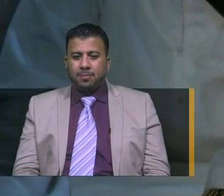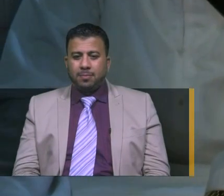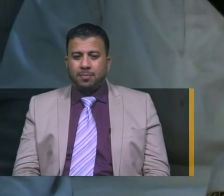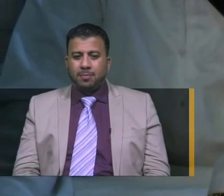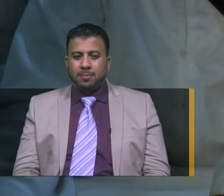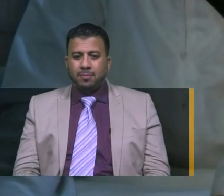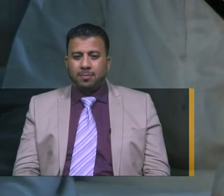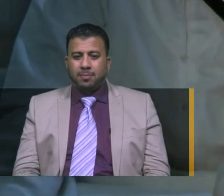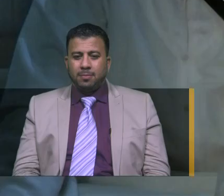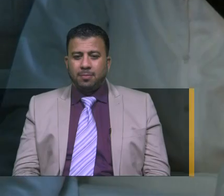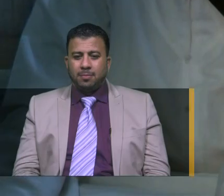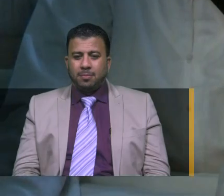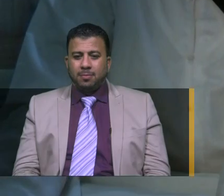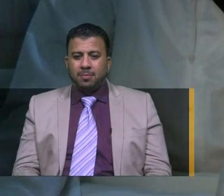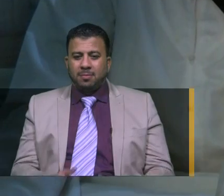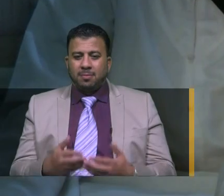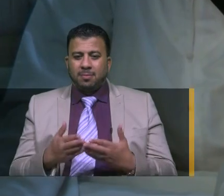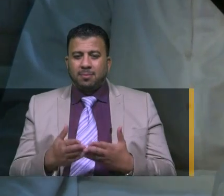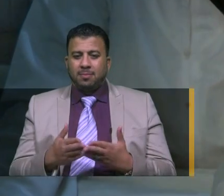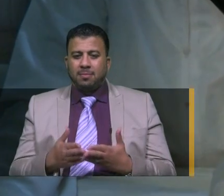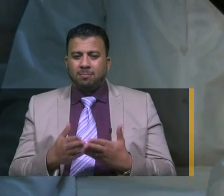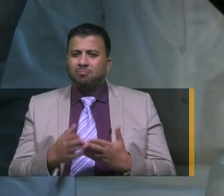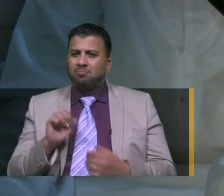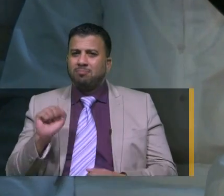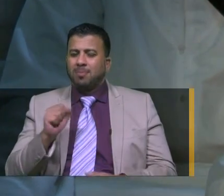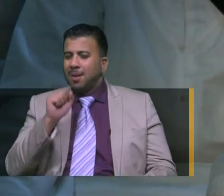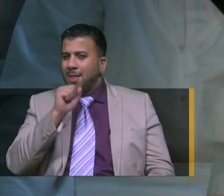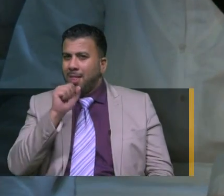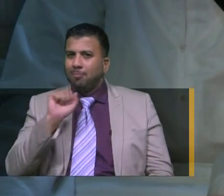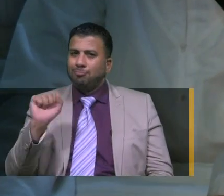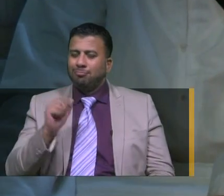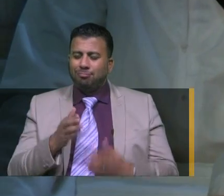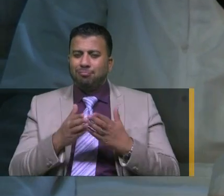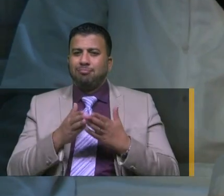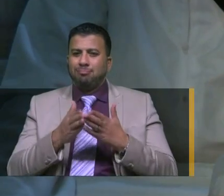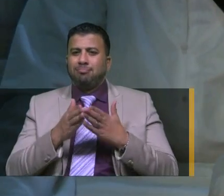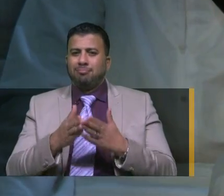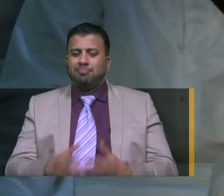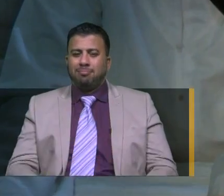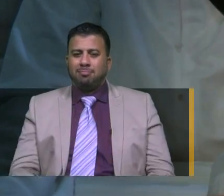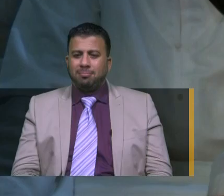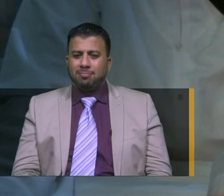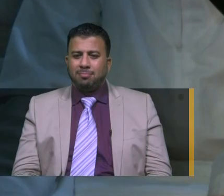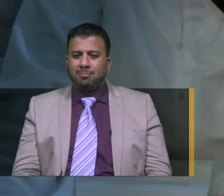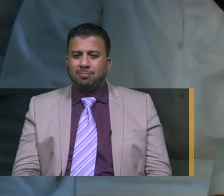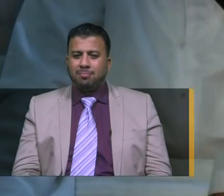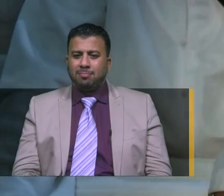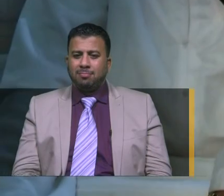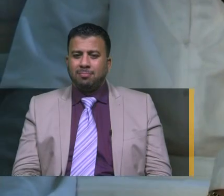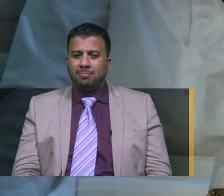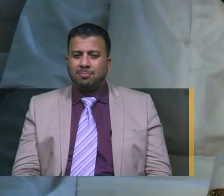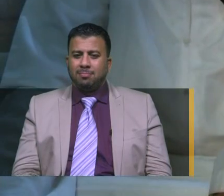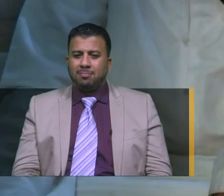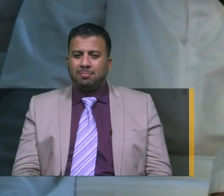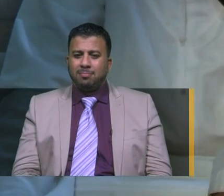شاركوا في سفينة، النخضاصر صار تاير، والمعلم عنده خزينة.